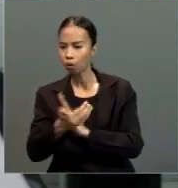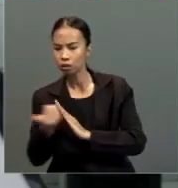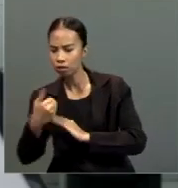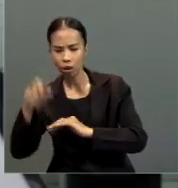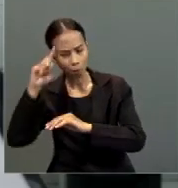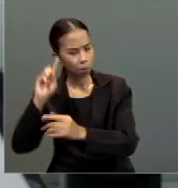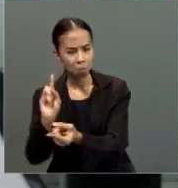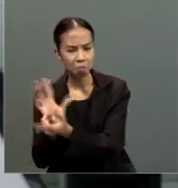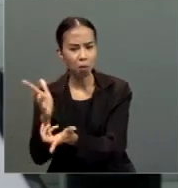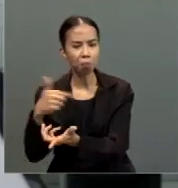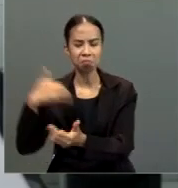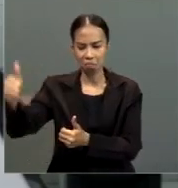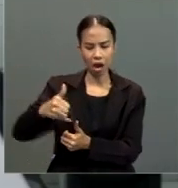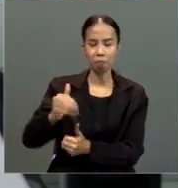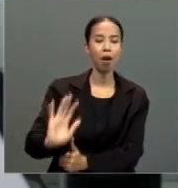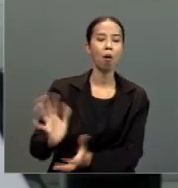ำ